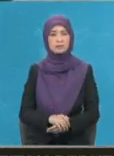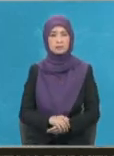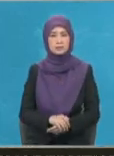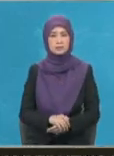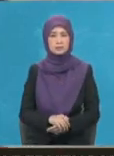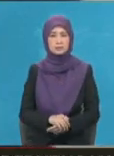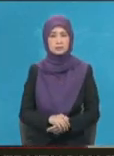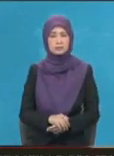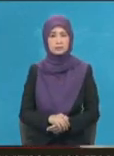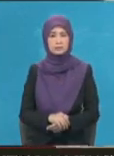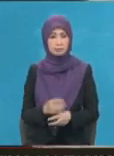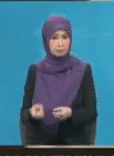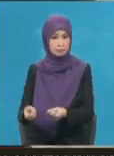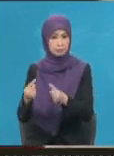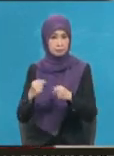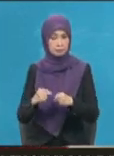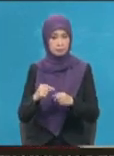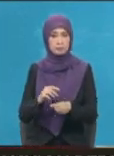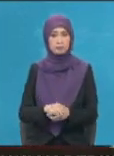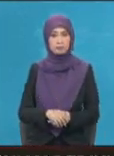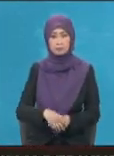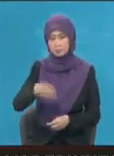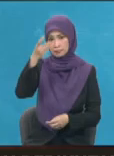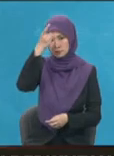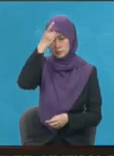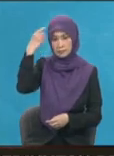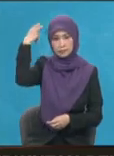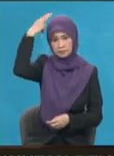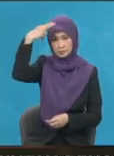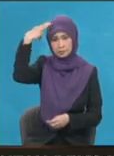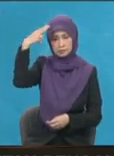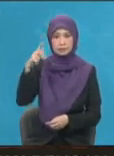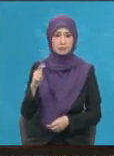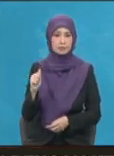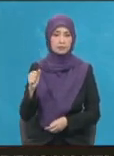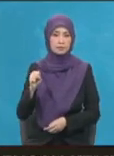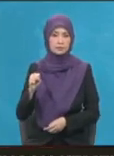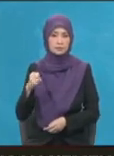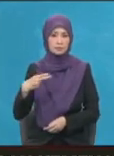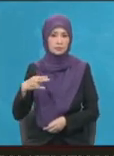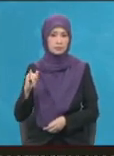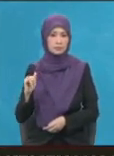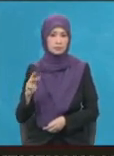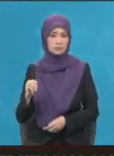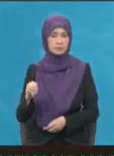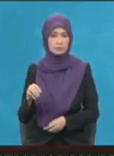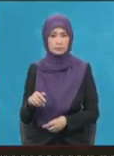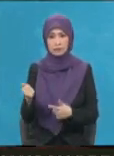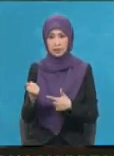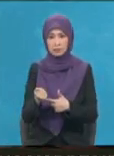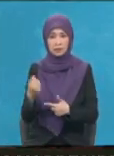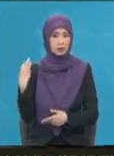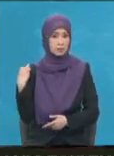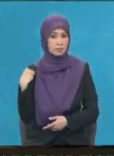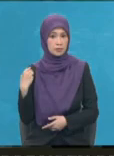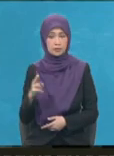juga hadir Pangeran Ratu Sri Paduka Haji Muhammad Pangeran Haji Hasan timpalan menteri Halo Gama dan